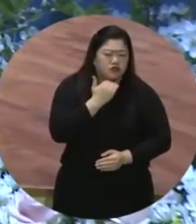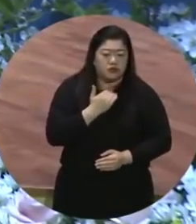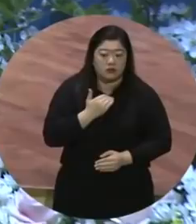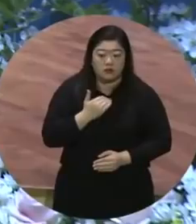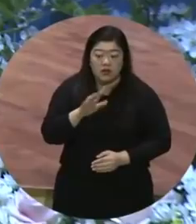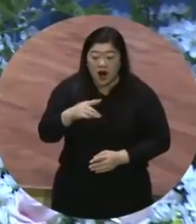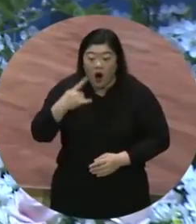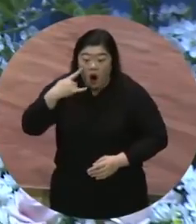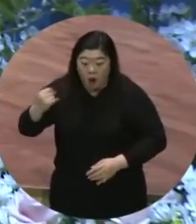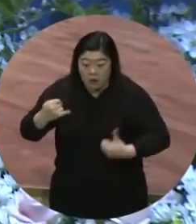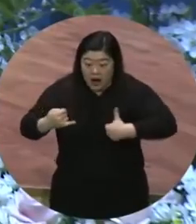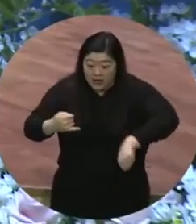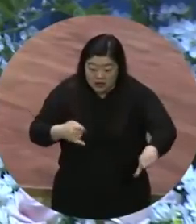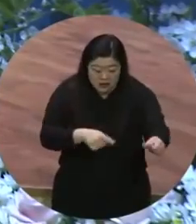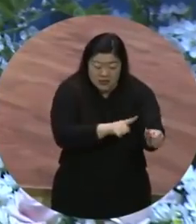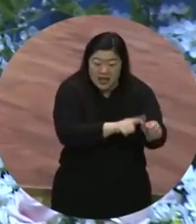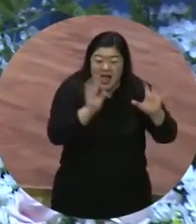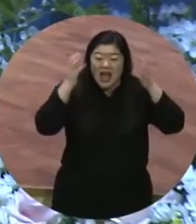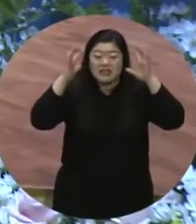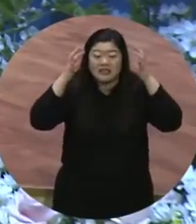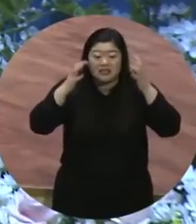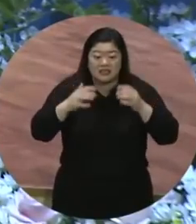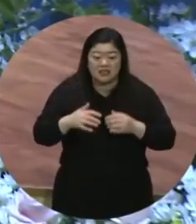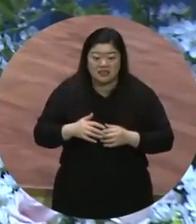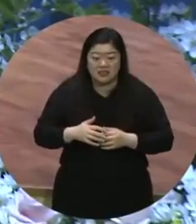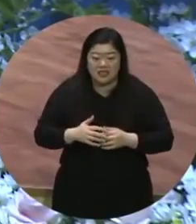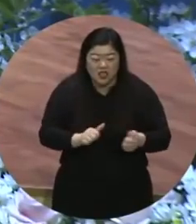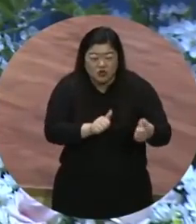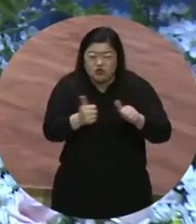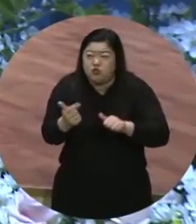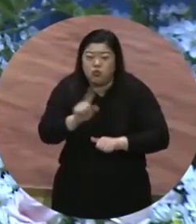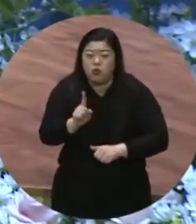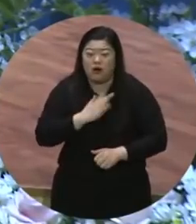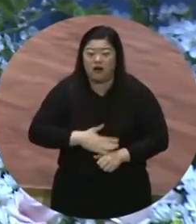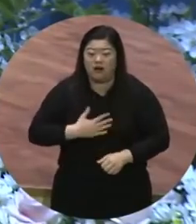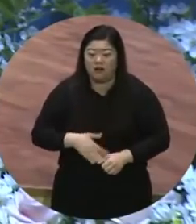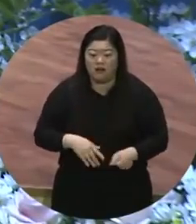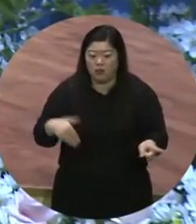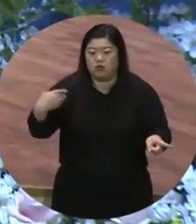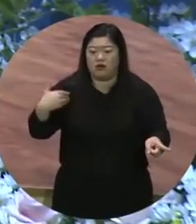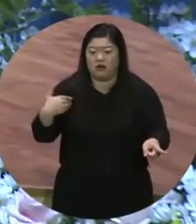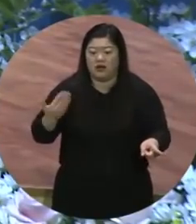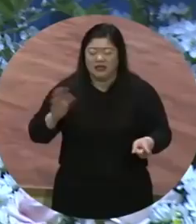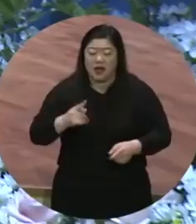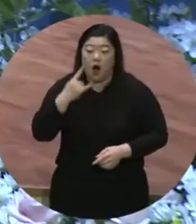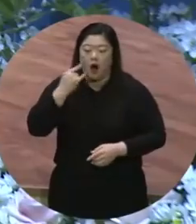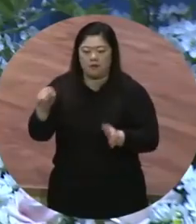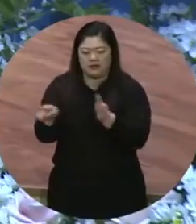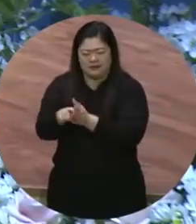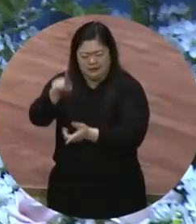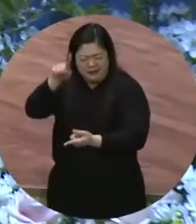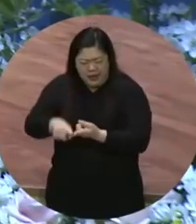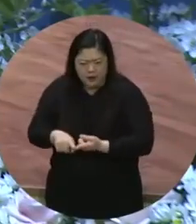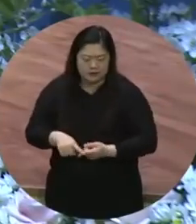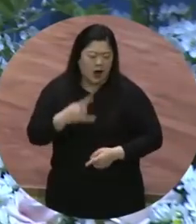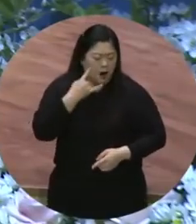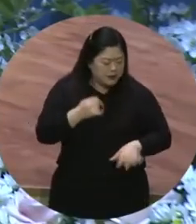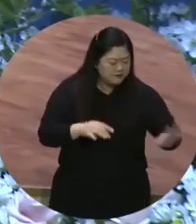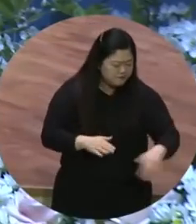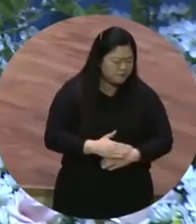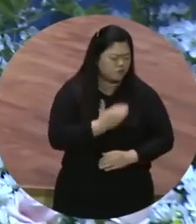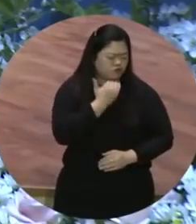소리입니까? 아이가 뭘 압니까? 어머니의 그 신앙을 어머니의 그 신앙 고백 속에 그냥 간